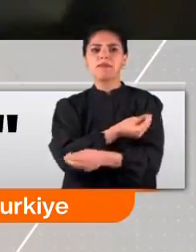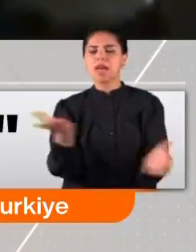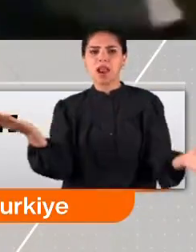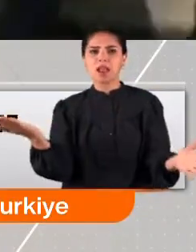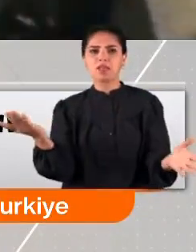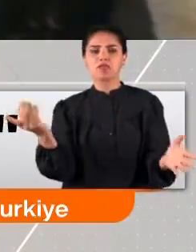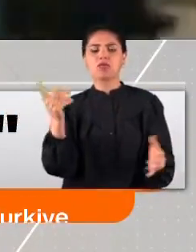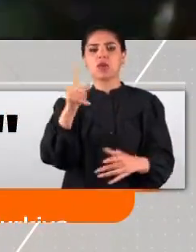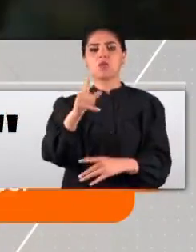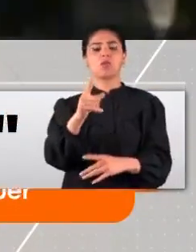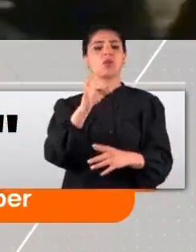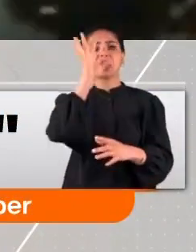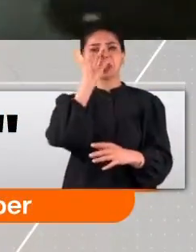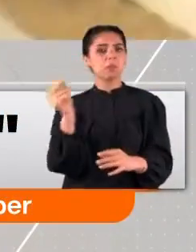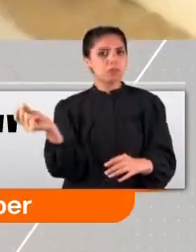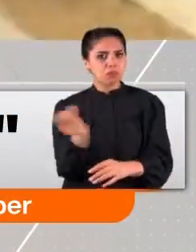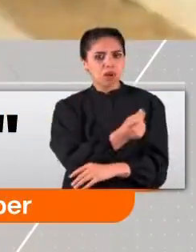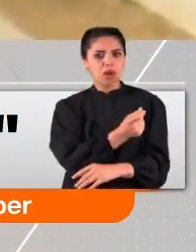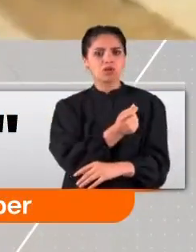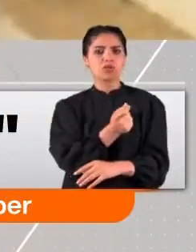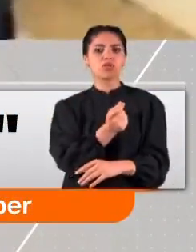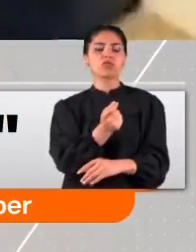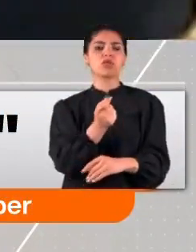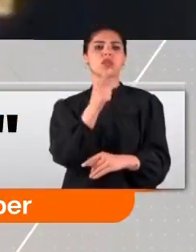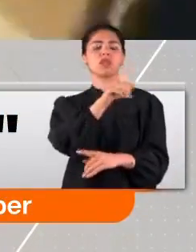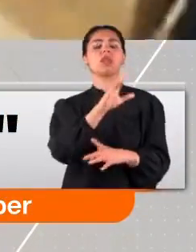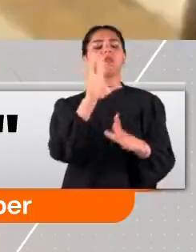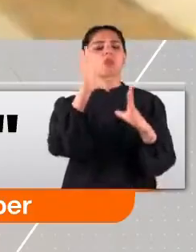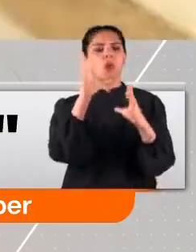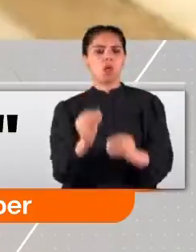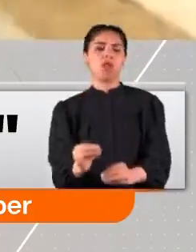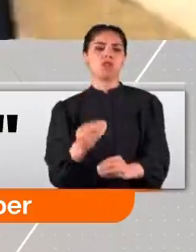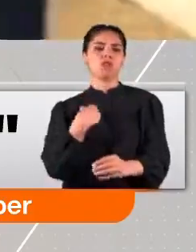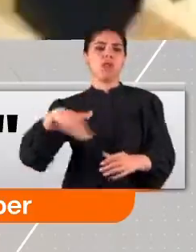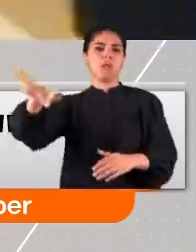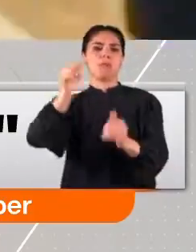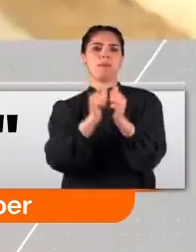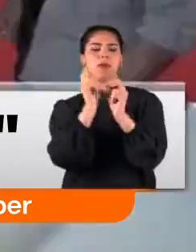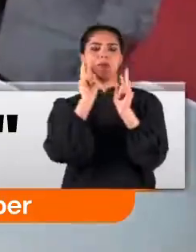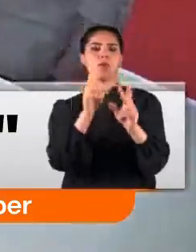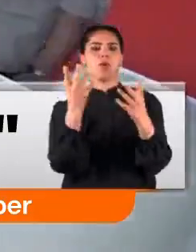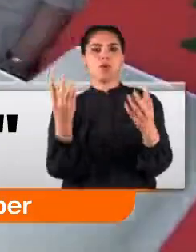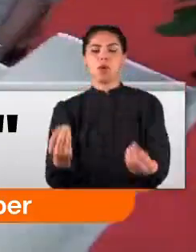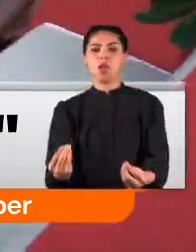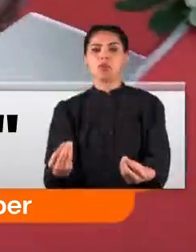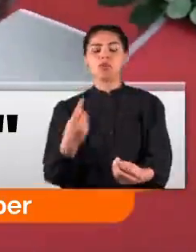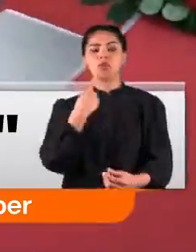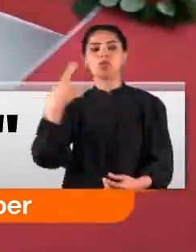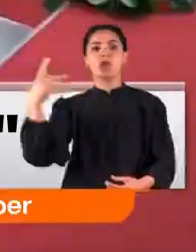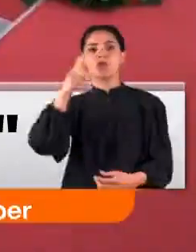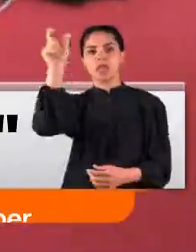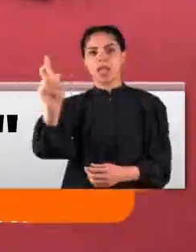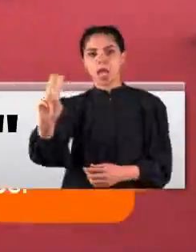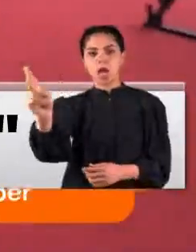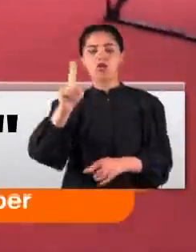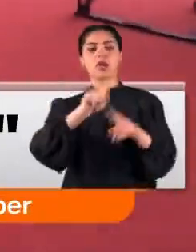edeceğini, kimin kaçıp gavurun kılıcını çalacağını hep birlikte göreceğiz. Cumhurbaşkanı